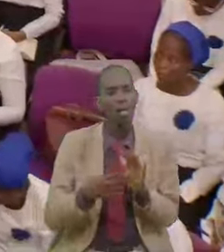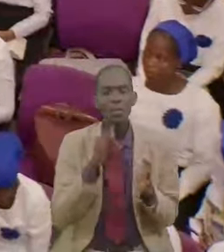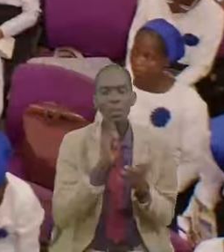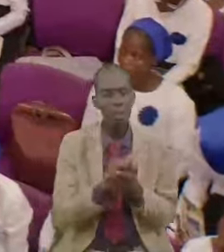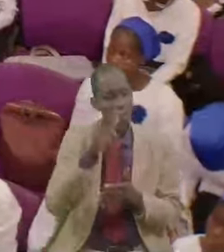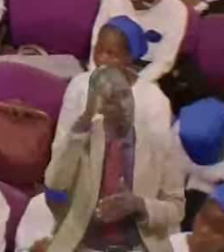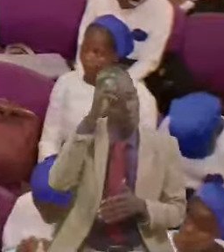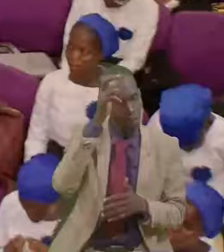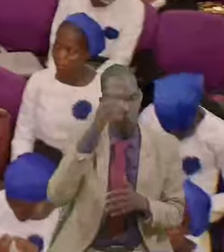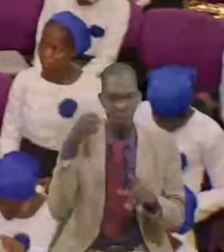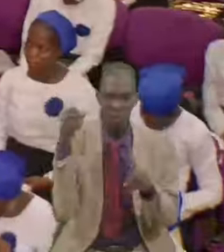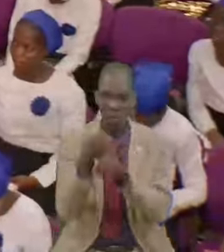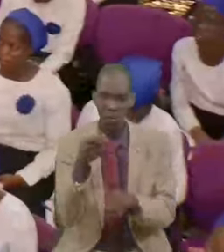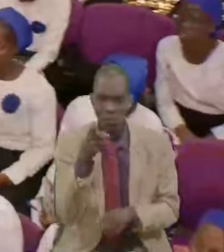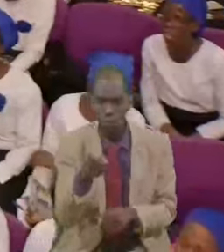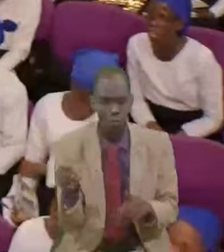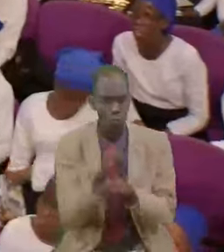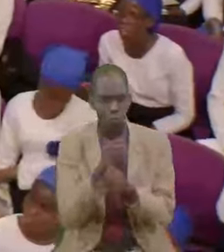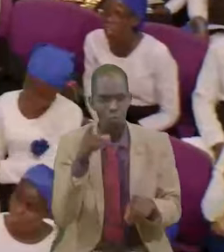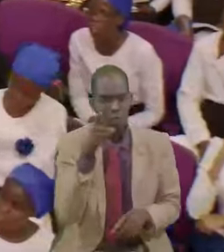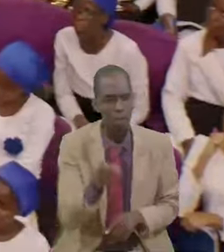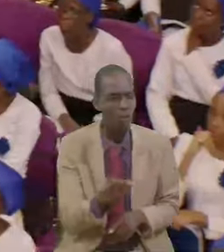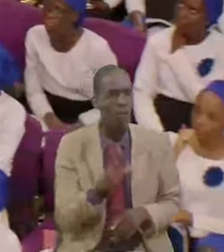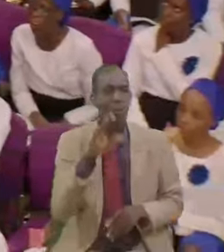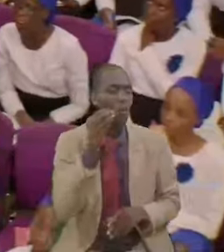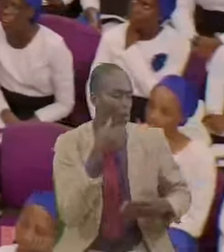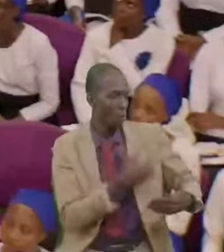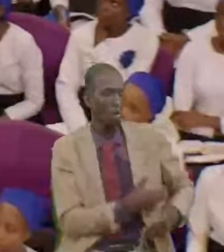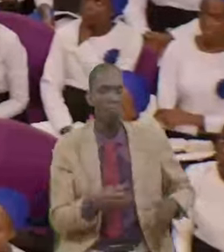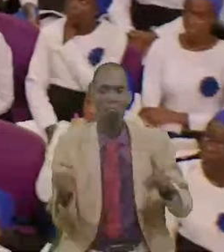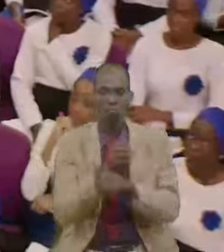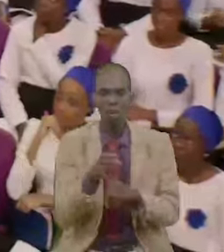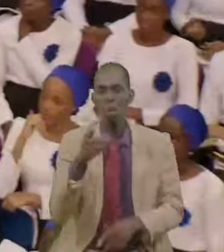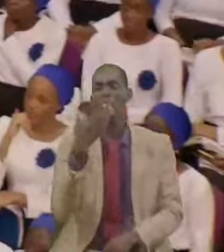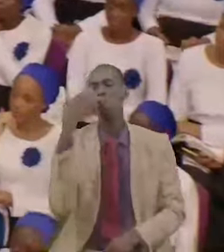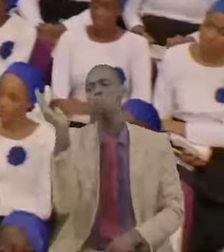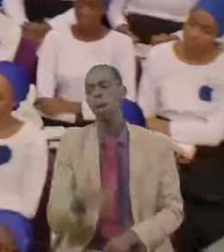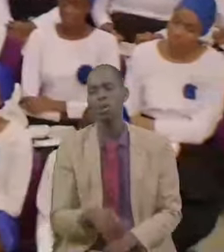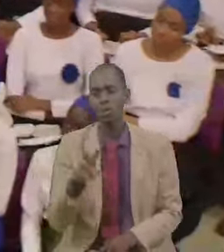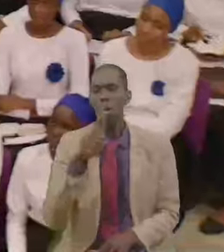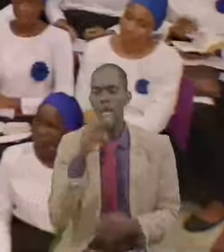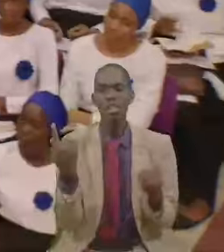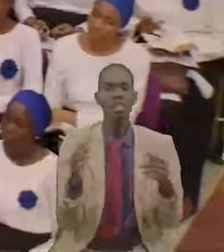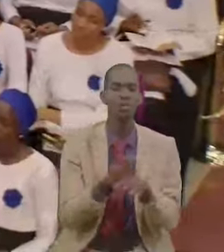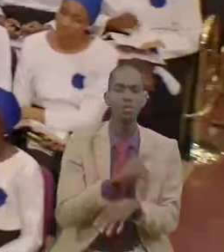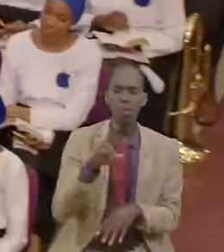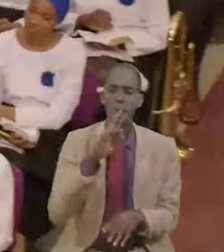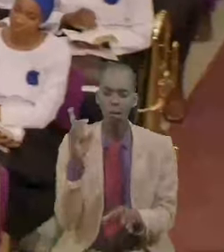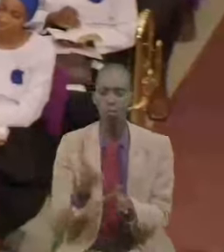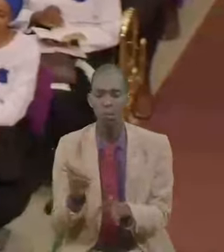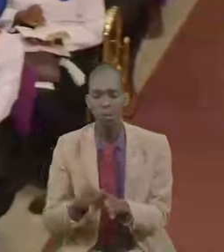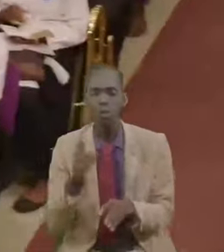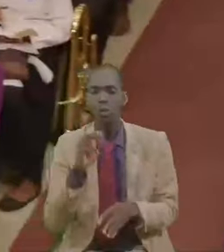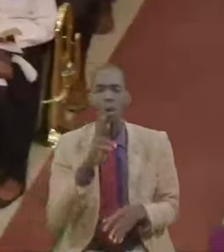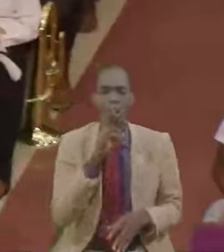voisins sont contre vous. Même votre conscience est contre vous. Que vous êtes mauvais. Vous êtes pécheur, vous êtes terrible, vous êtes déformé, vous